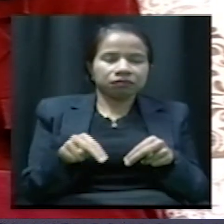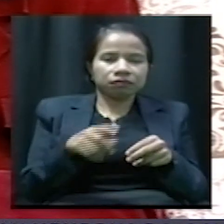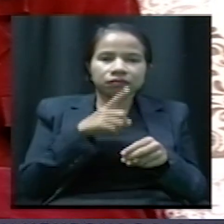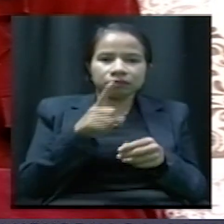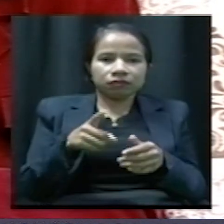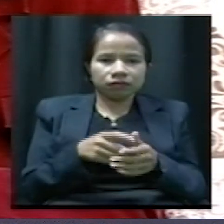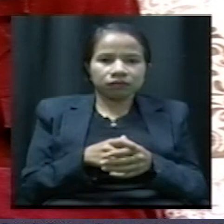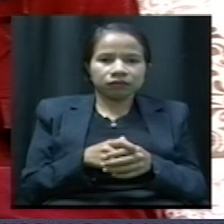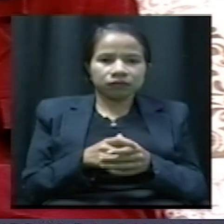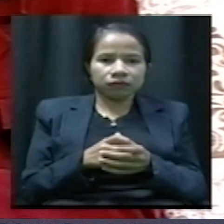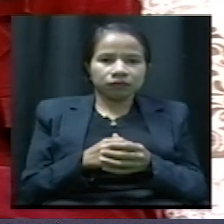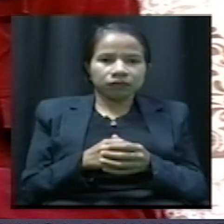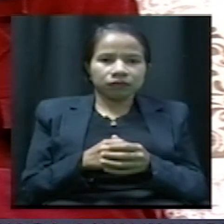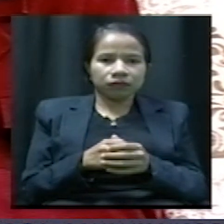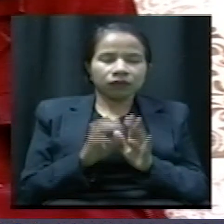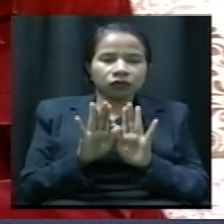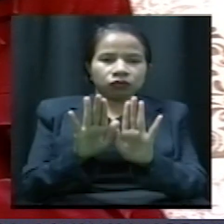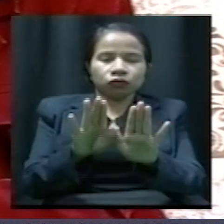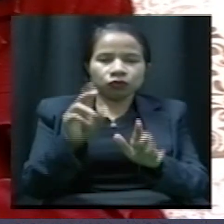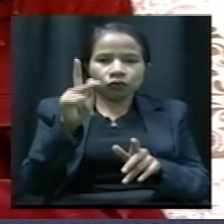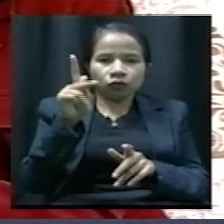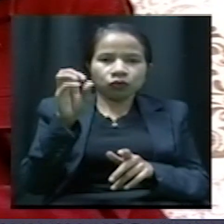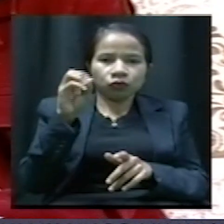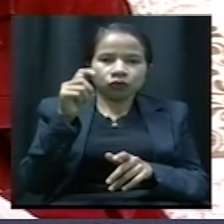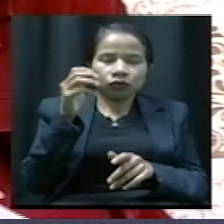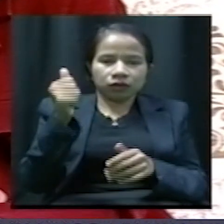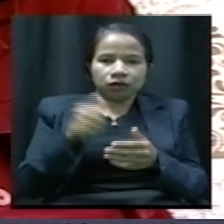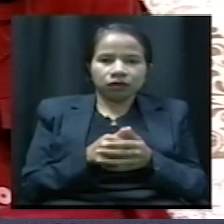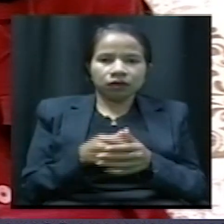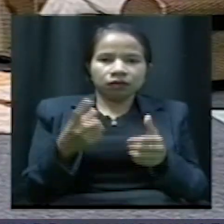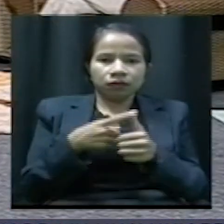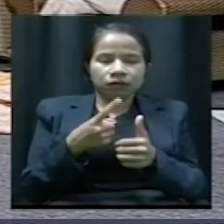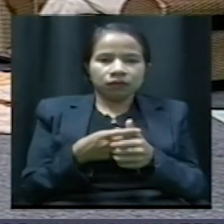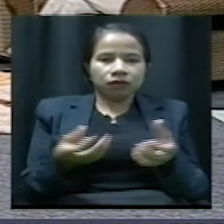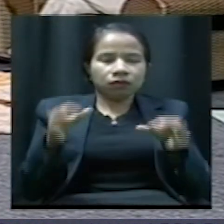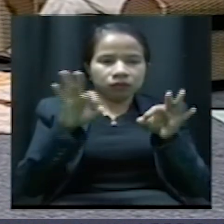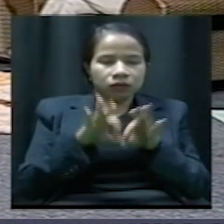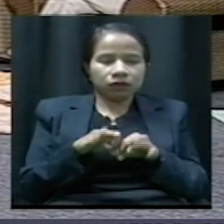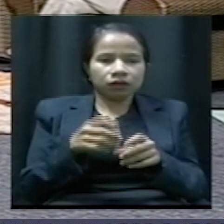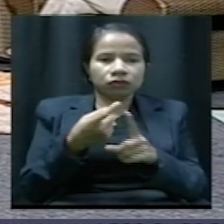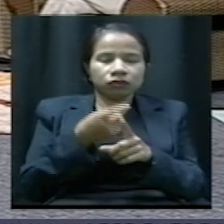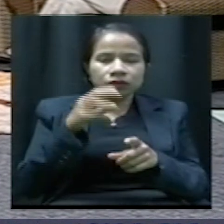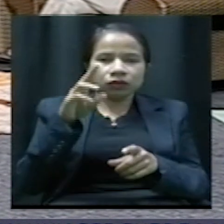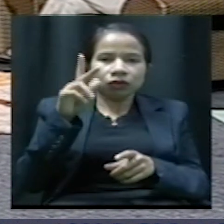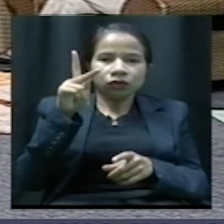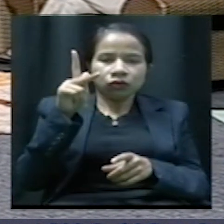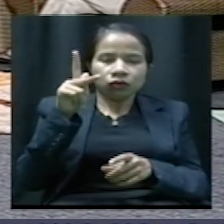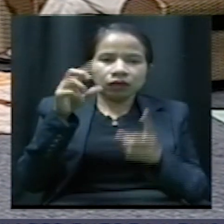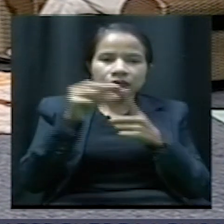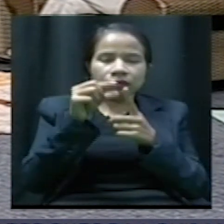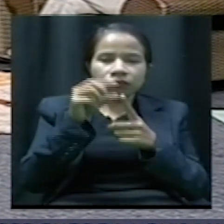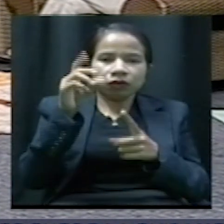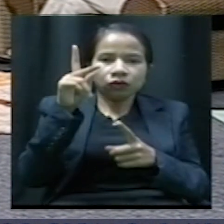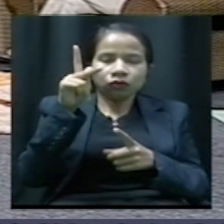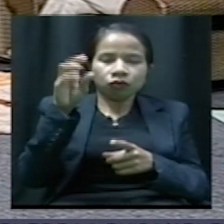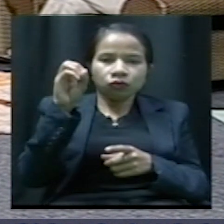duni dudu kuota idane. Si. Primero ita ni importansia husi kuota ne ira